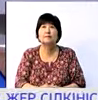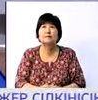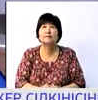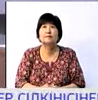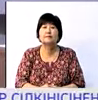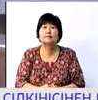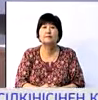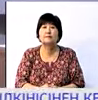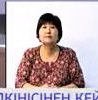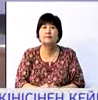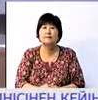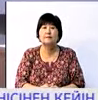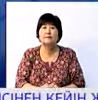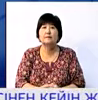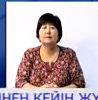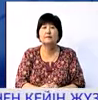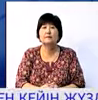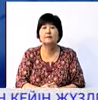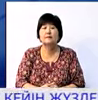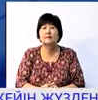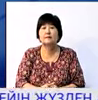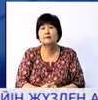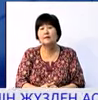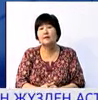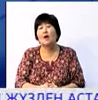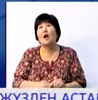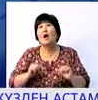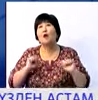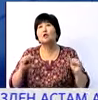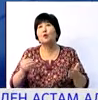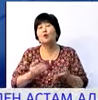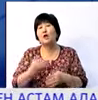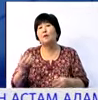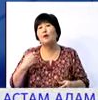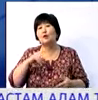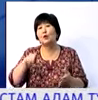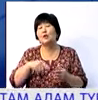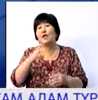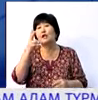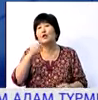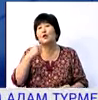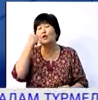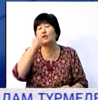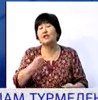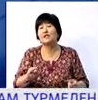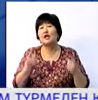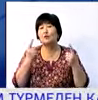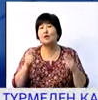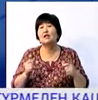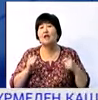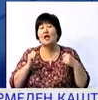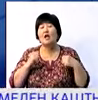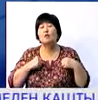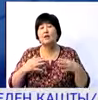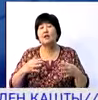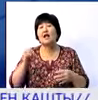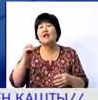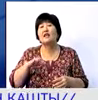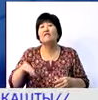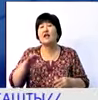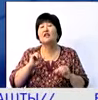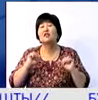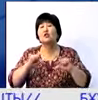Сәтбай, Қызылорда, телеарнасы. Спорт жаңалығы. Қызылорда қаласының 200 жылдық мерейлі мерекесіне орай Еуразия спорт